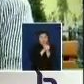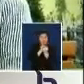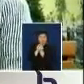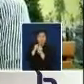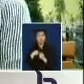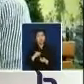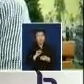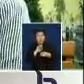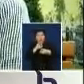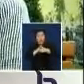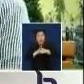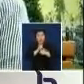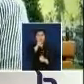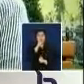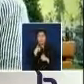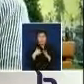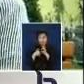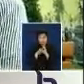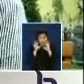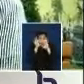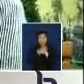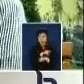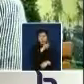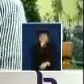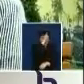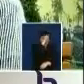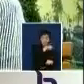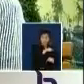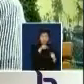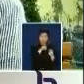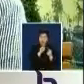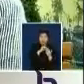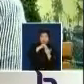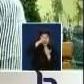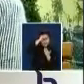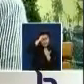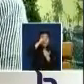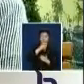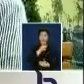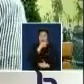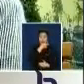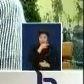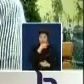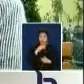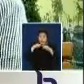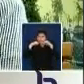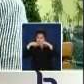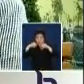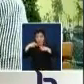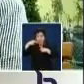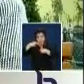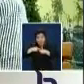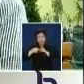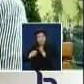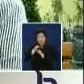วซึ่งโดยหลักก็จะเป็นความร่วมมือที่คล้ายกับเยอรมันก็คือความร่วมมือทางด้านการศึกษาอาชีวะแล้วก็ด้านพลังงานแต่